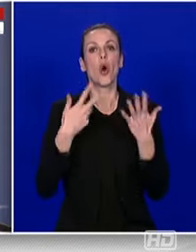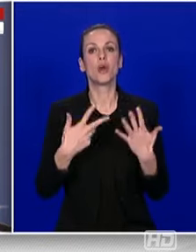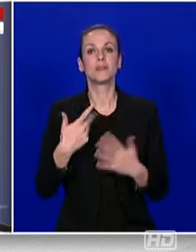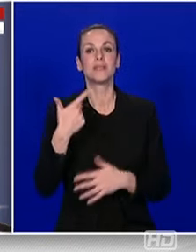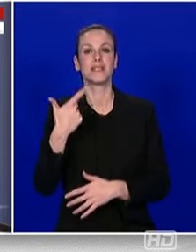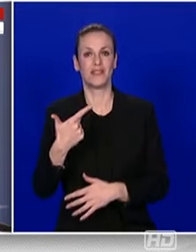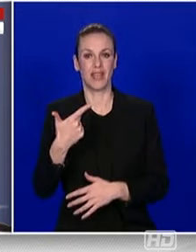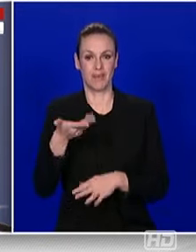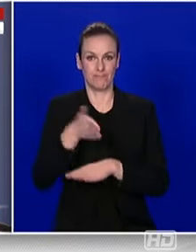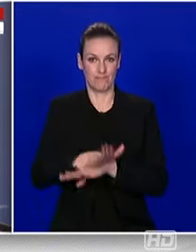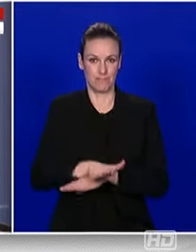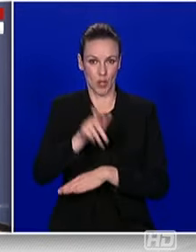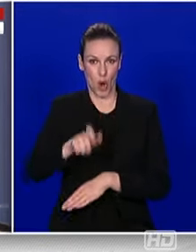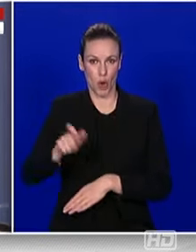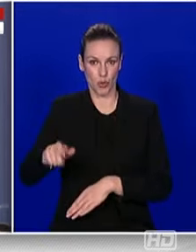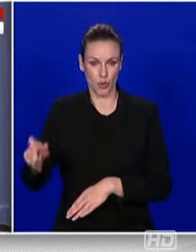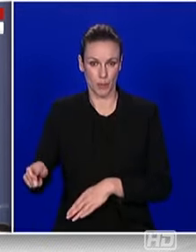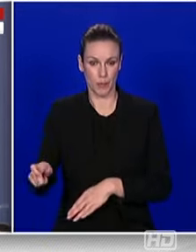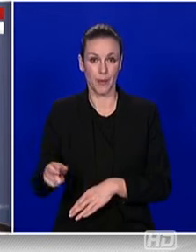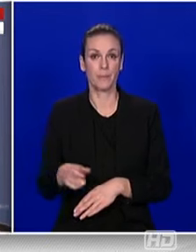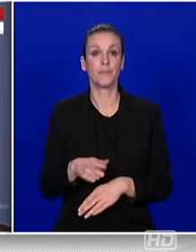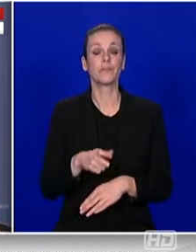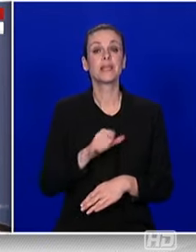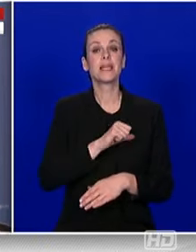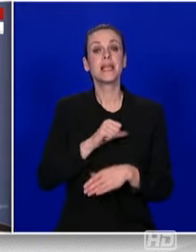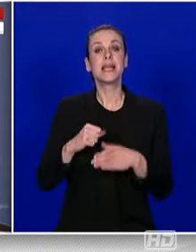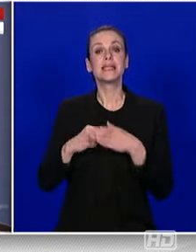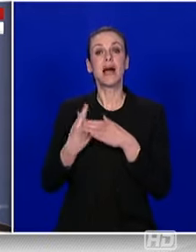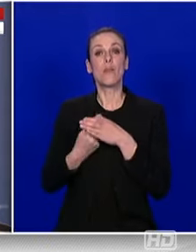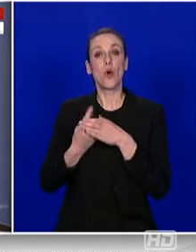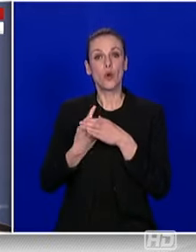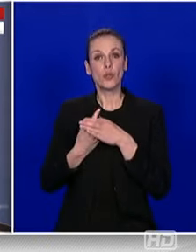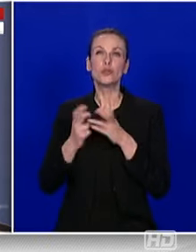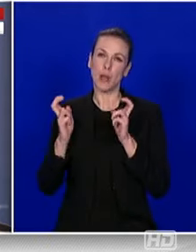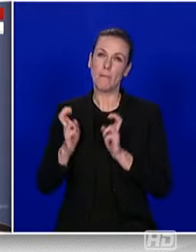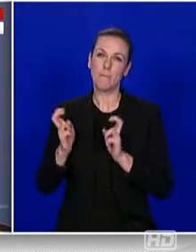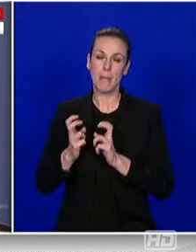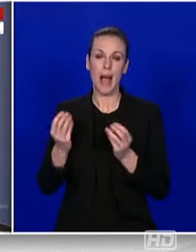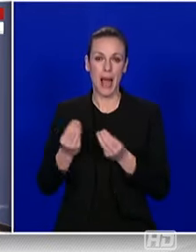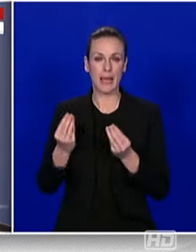1082 preminule osobe. U samoizolaciji je nešto manje,